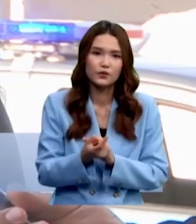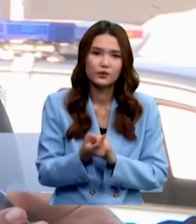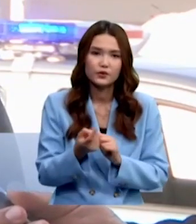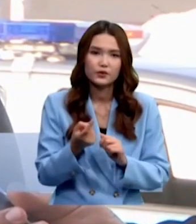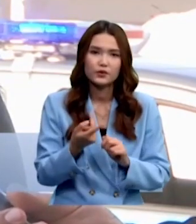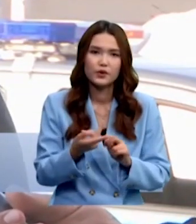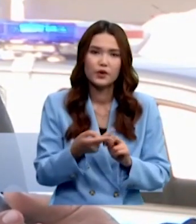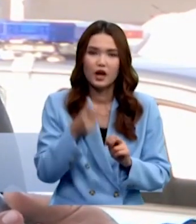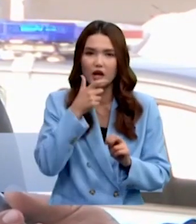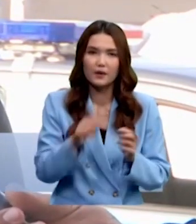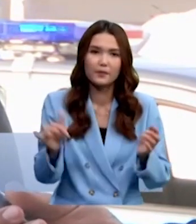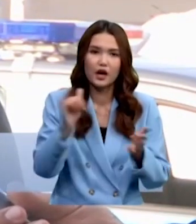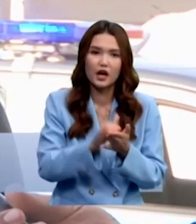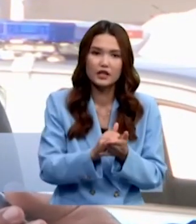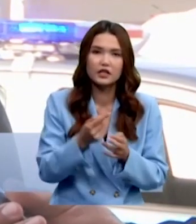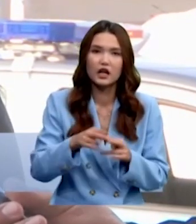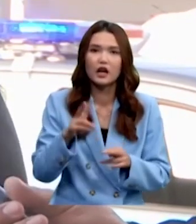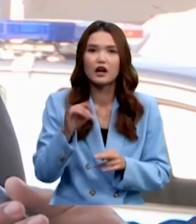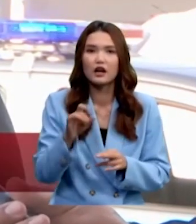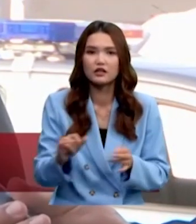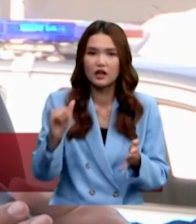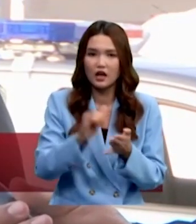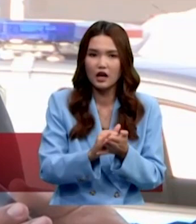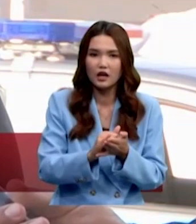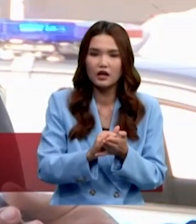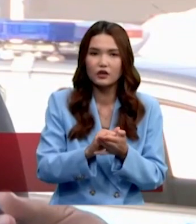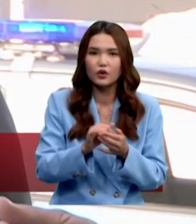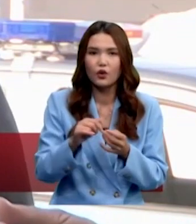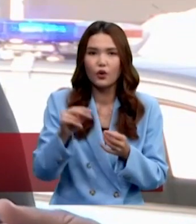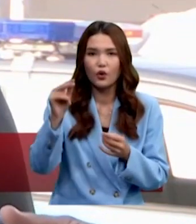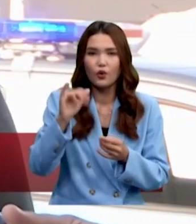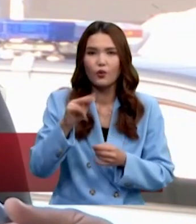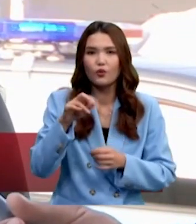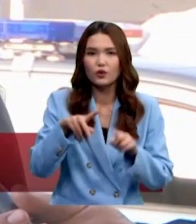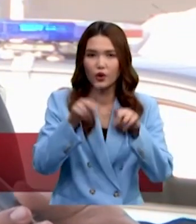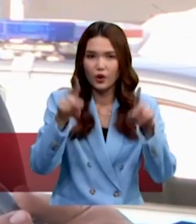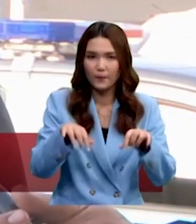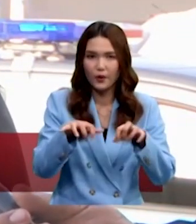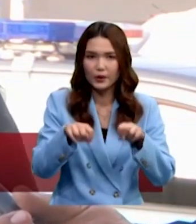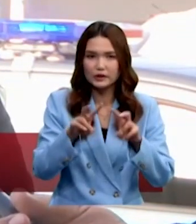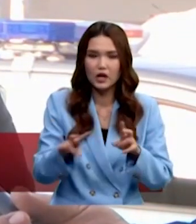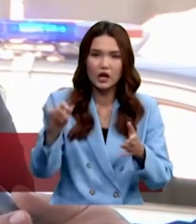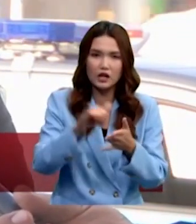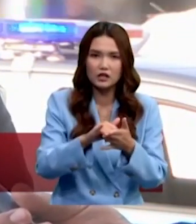картаға енгізілген. Бұл картаға енгізілген соң үлкен мониторинг жасалады. Сонымен қатар мынау